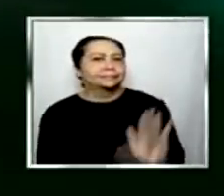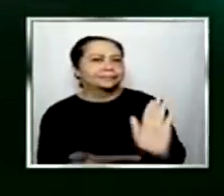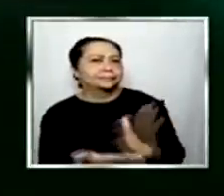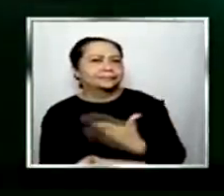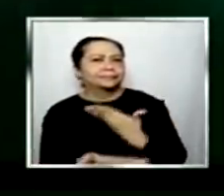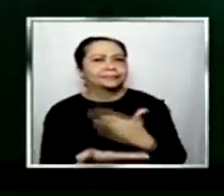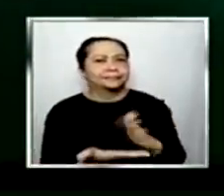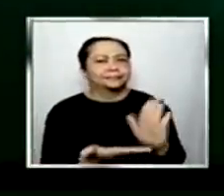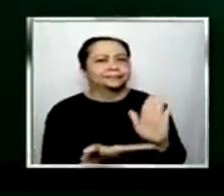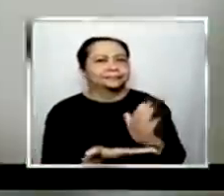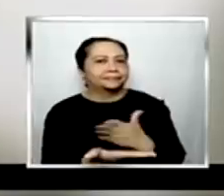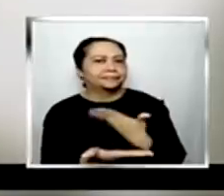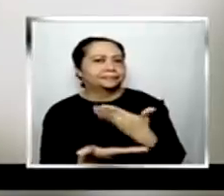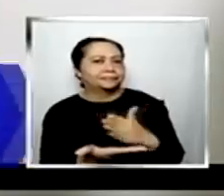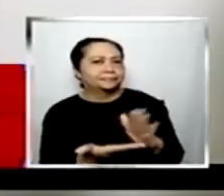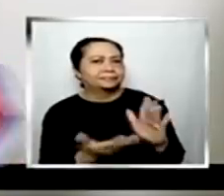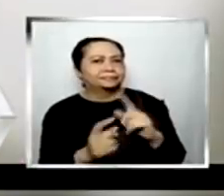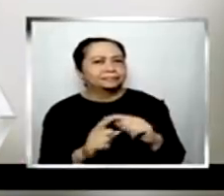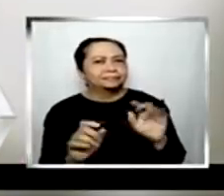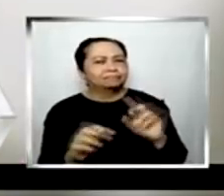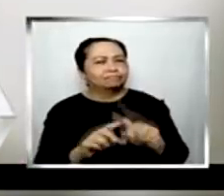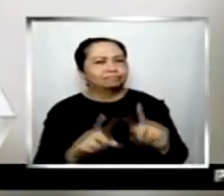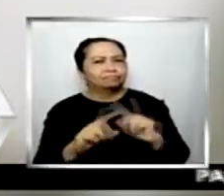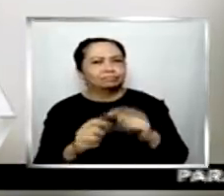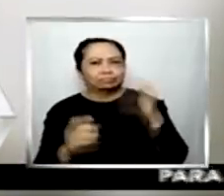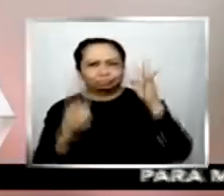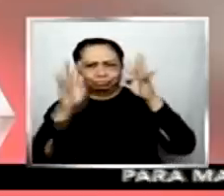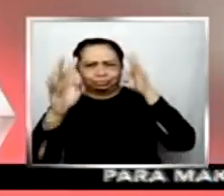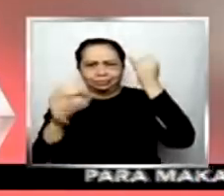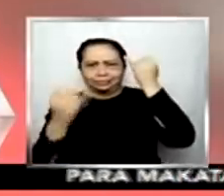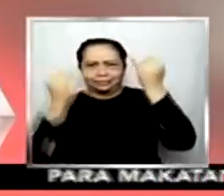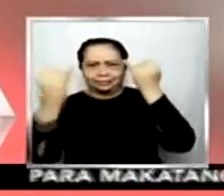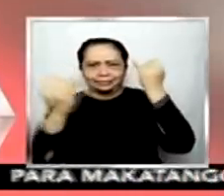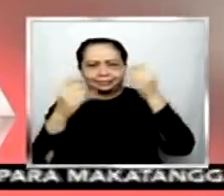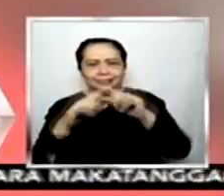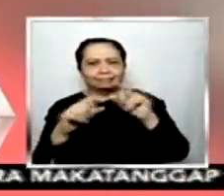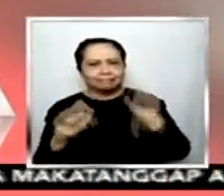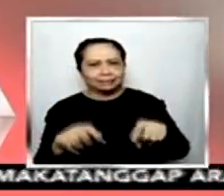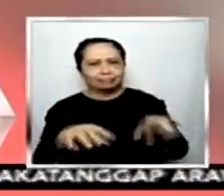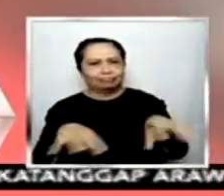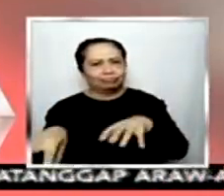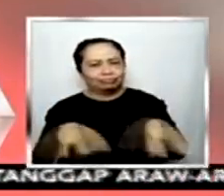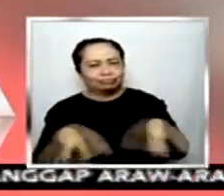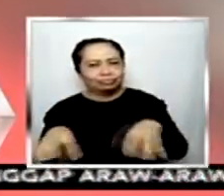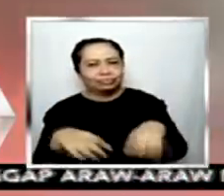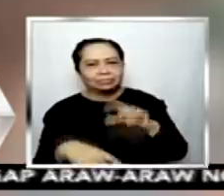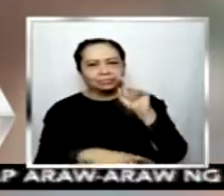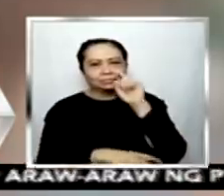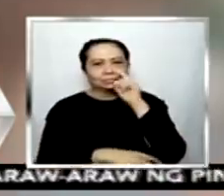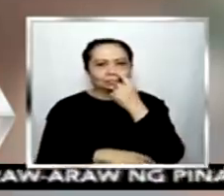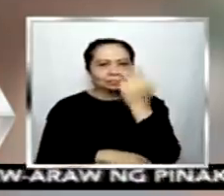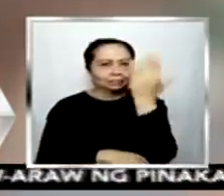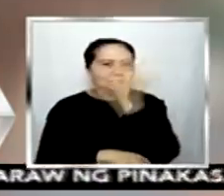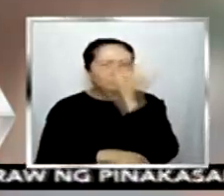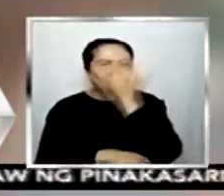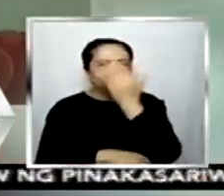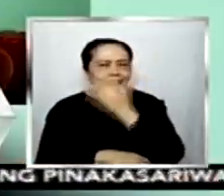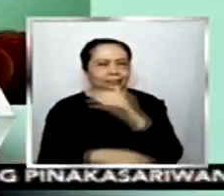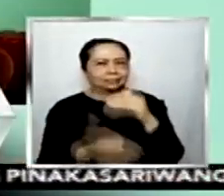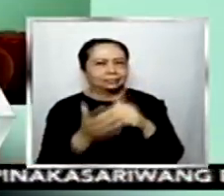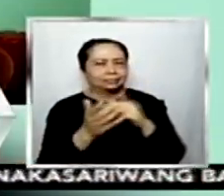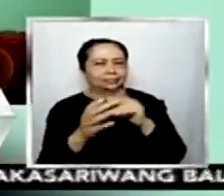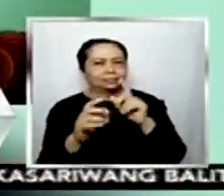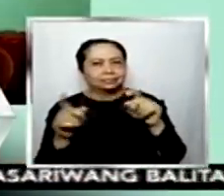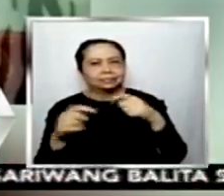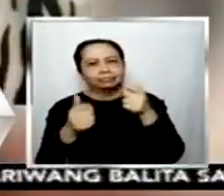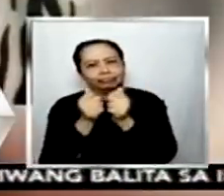Dahil sa mga ginseng malilikot ang utak at kailangang gumagalaw, sawa na raw sa panonood ng series at paglalaro ng video games